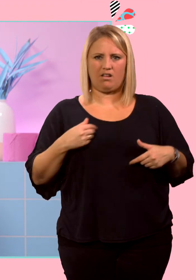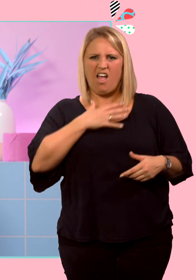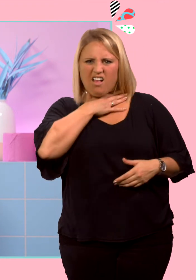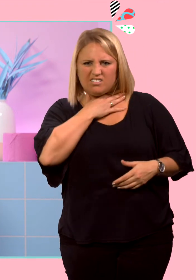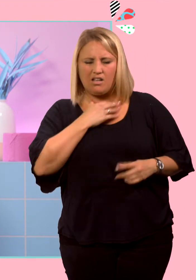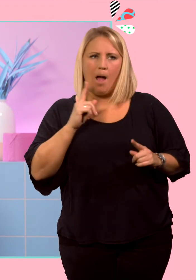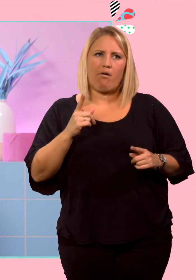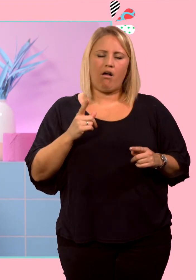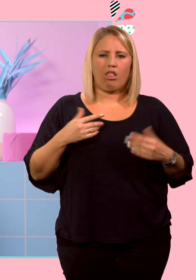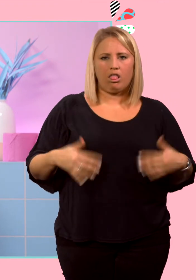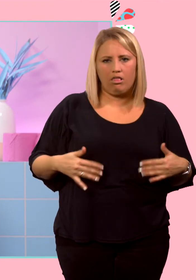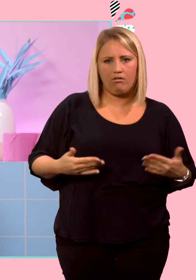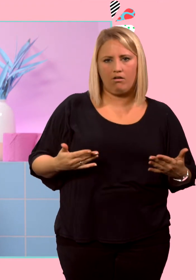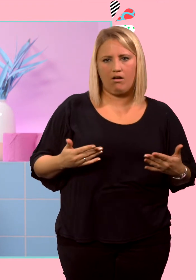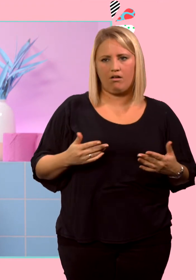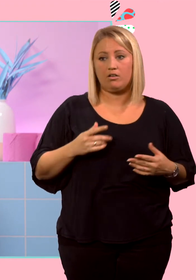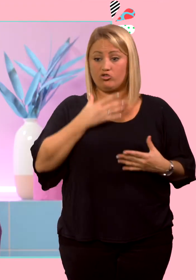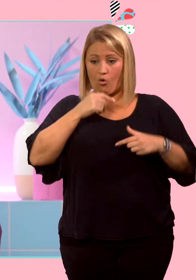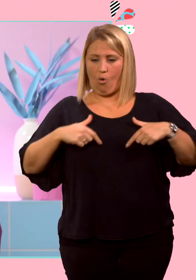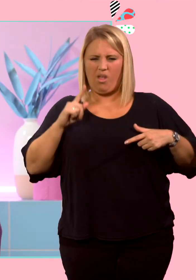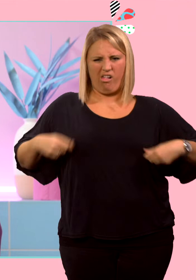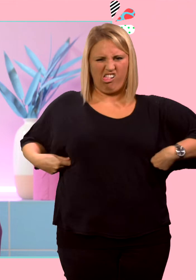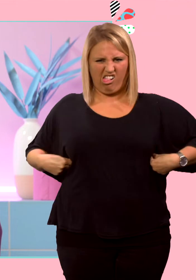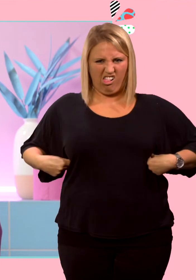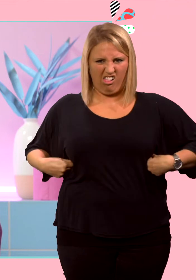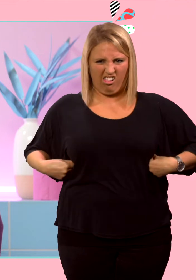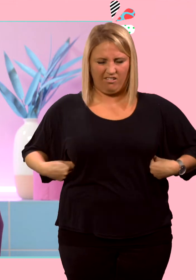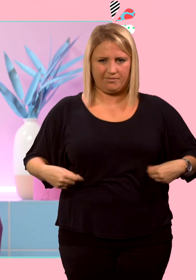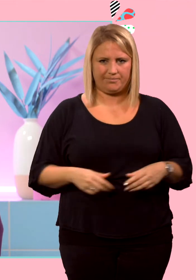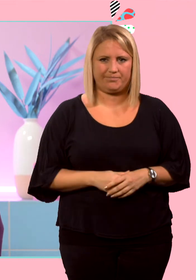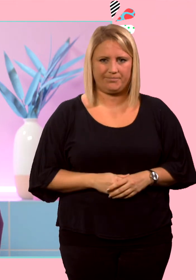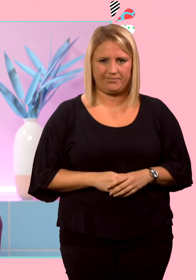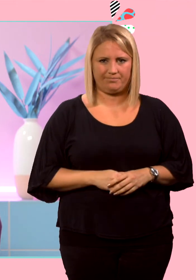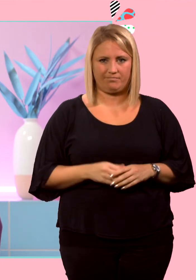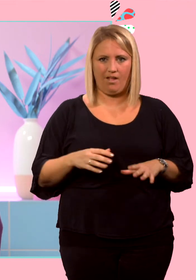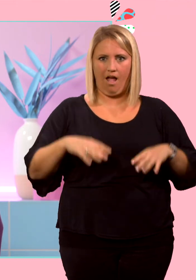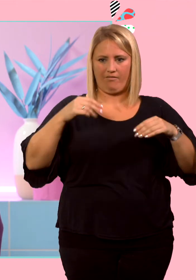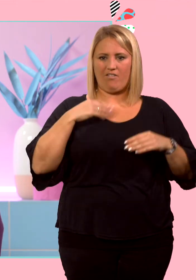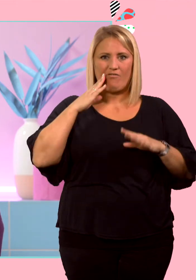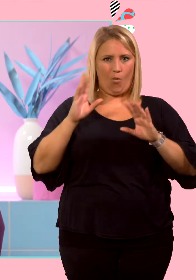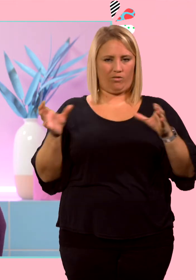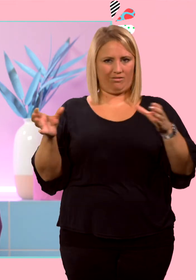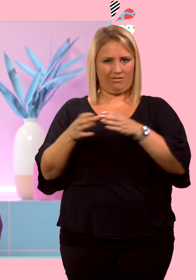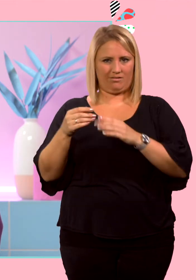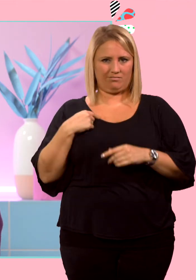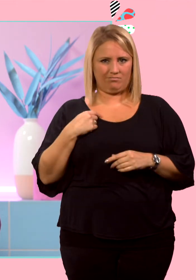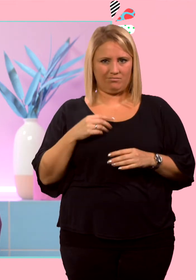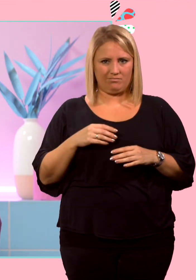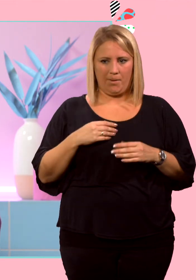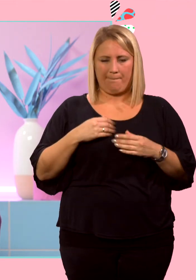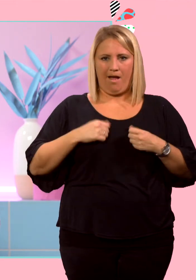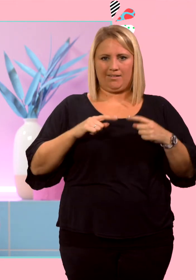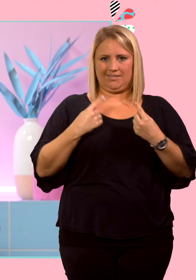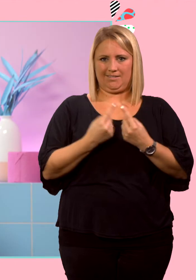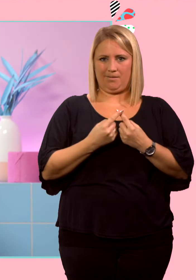Hässlich, aber bequem, schön, aber unbequem. So diese ersten Male alleine schon in der WG, vielleicht kurz vom Badezimmer